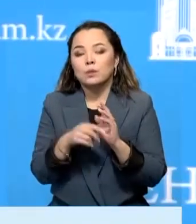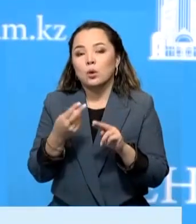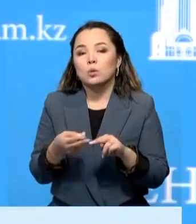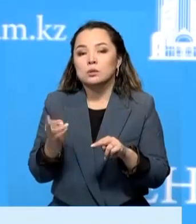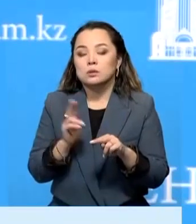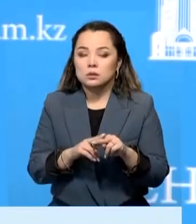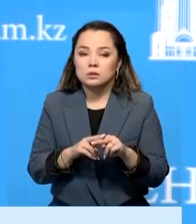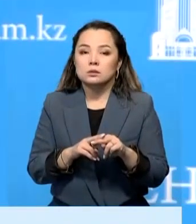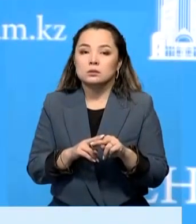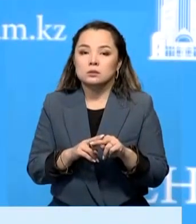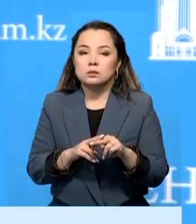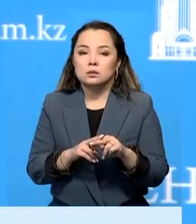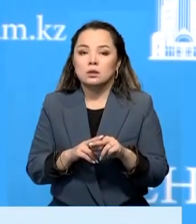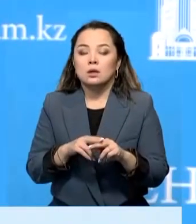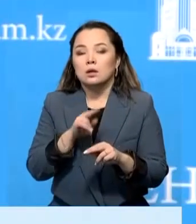осы